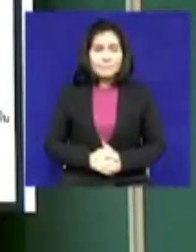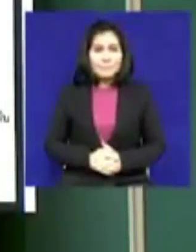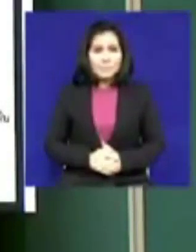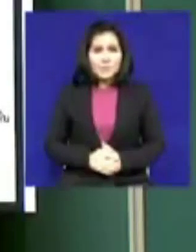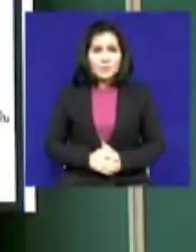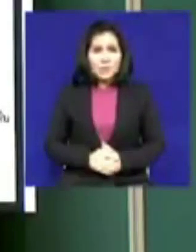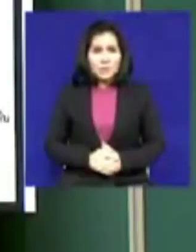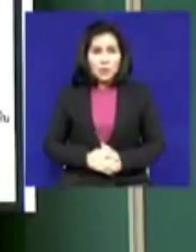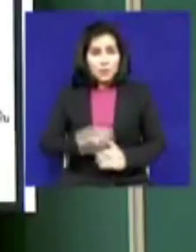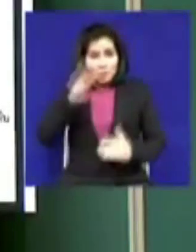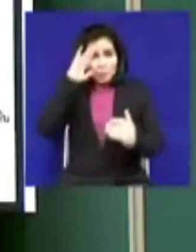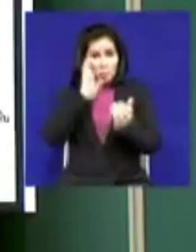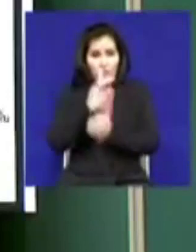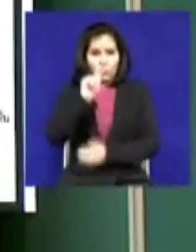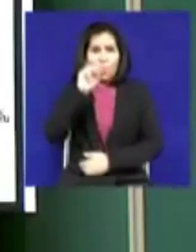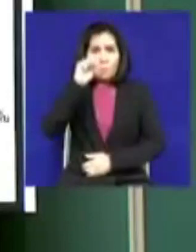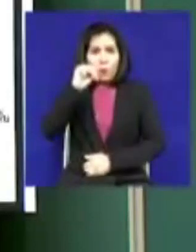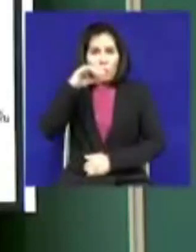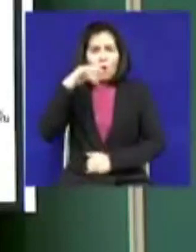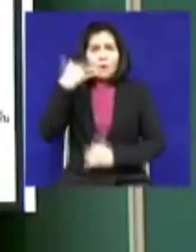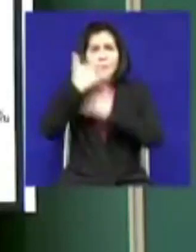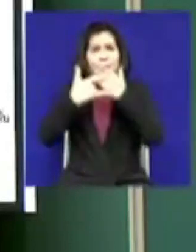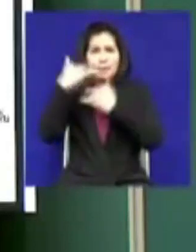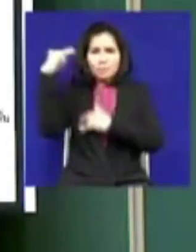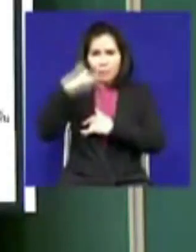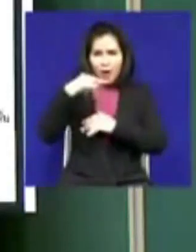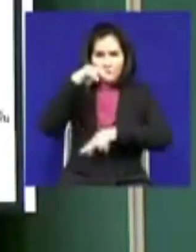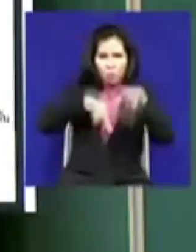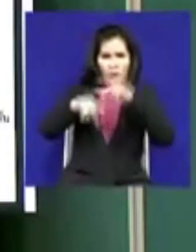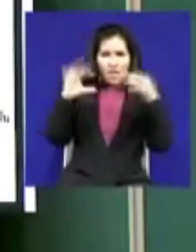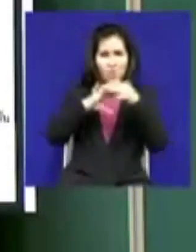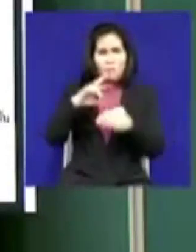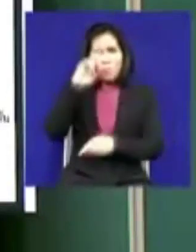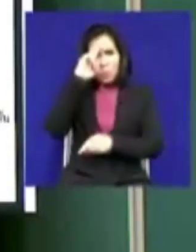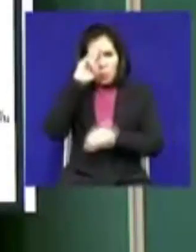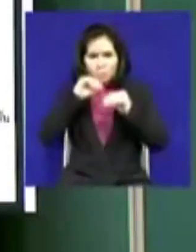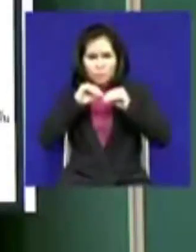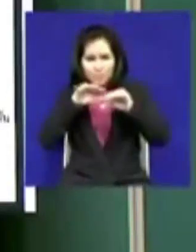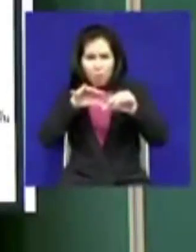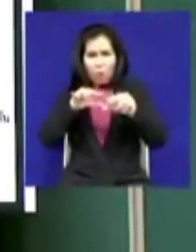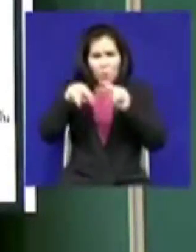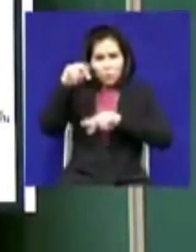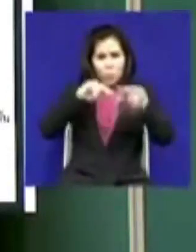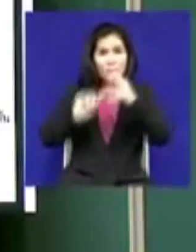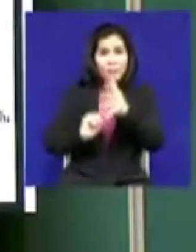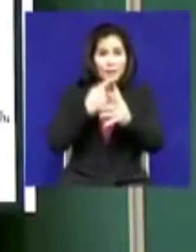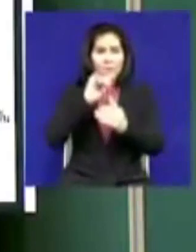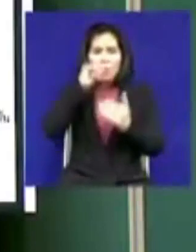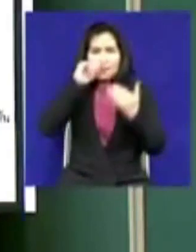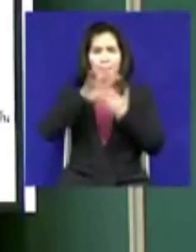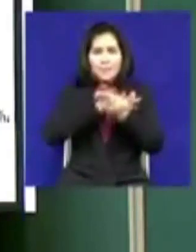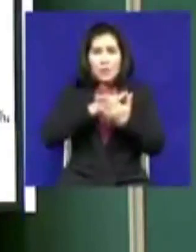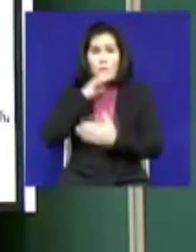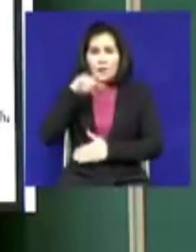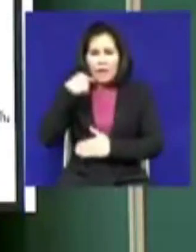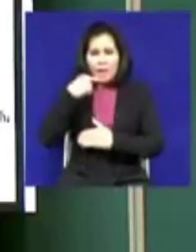โรคติดต่อระหว่างประเทศถ้าทุกท่านจำได้นะครับเราก็จะเน้นในช่วงต้นนะครับว่าม